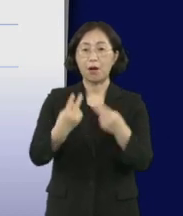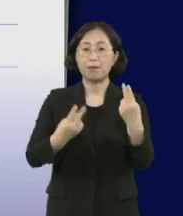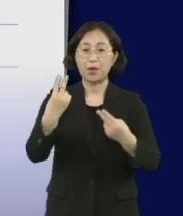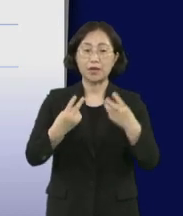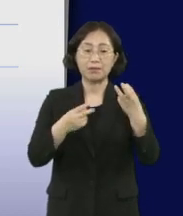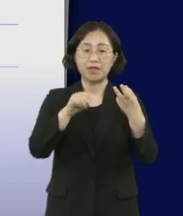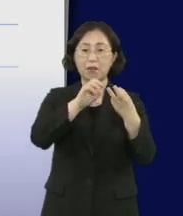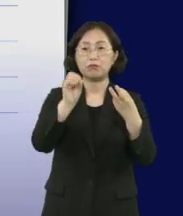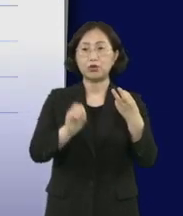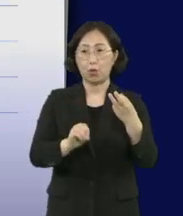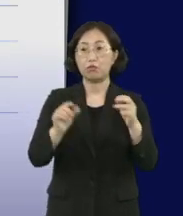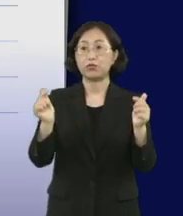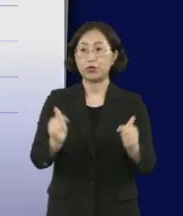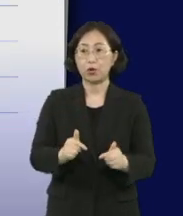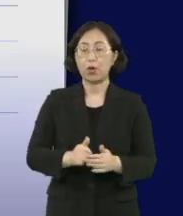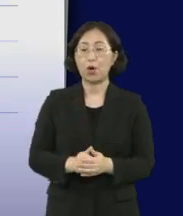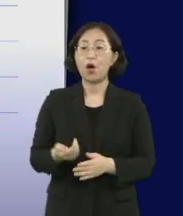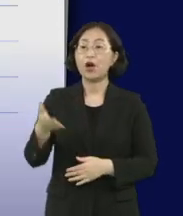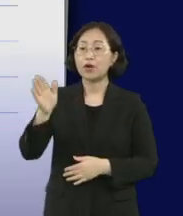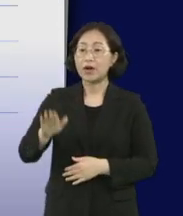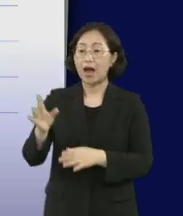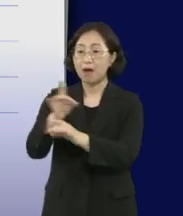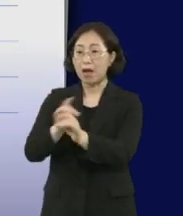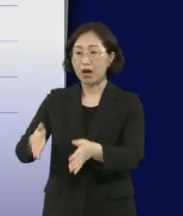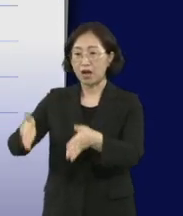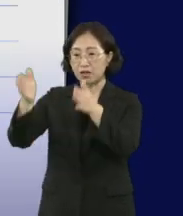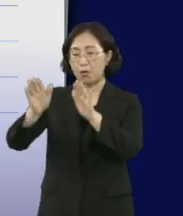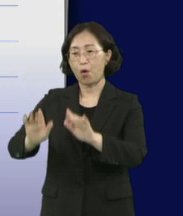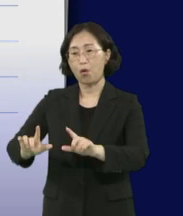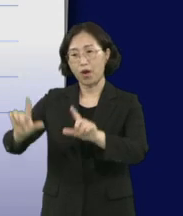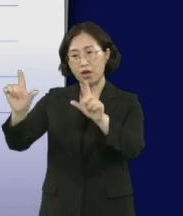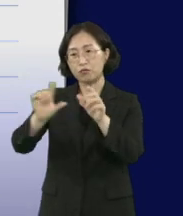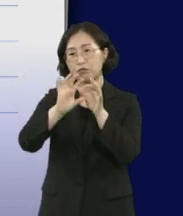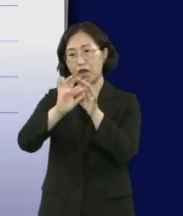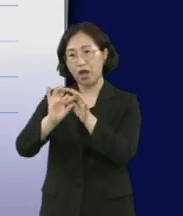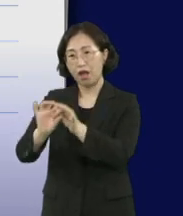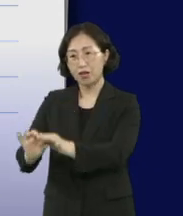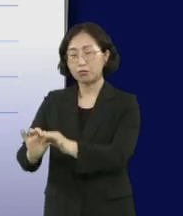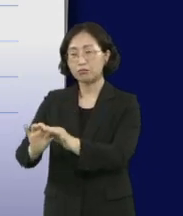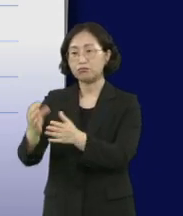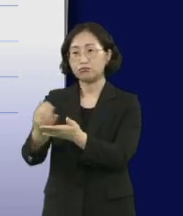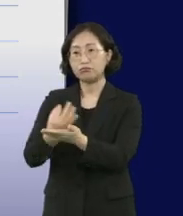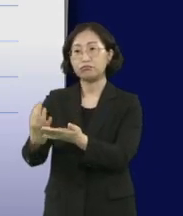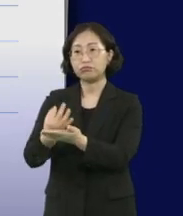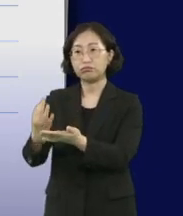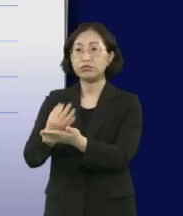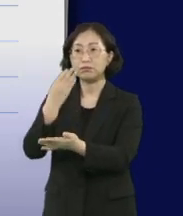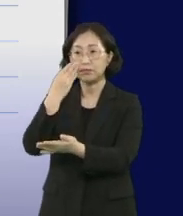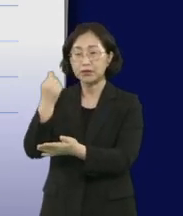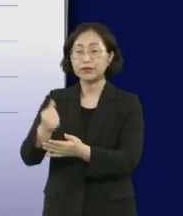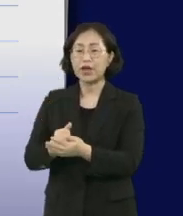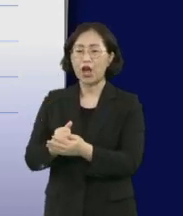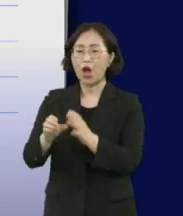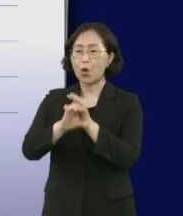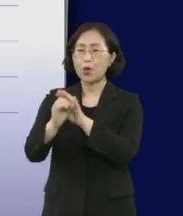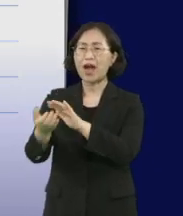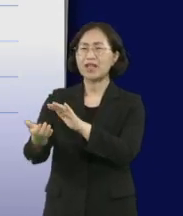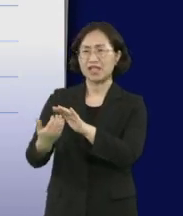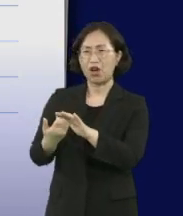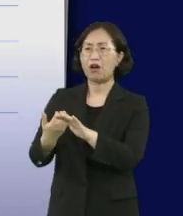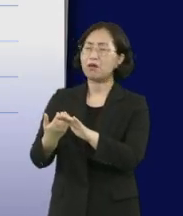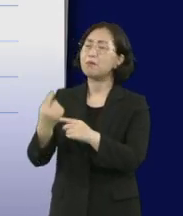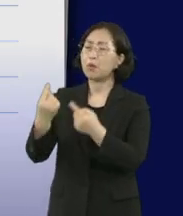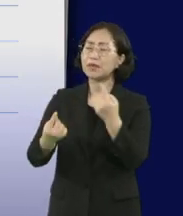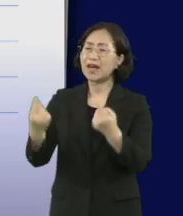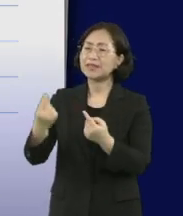13% 이상 줄었습니다. 반면 백화점은 올 들어 꾸준한 매출 신장세입니다. 물론 여전히 코로나 이전